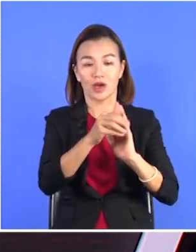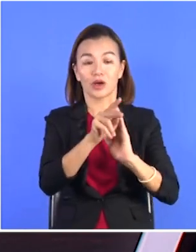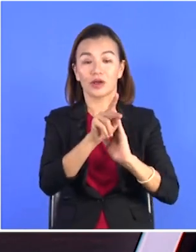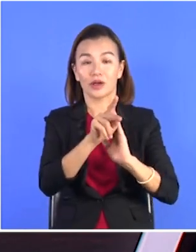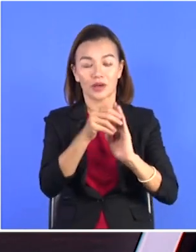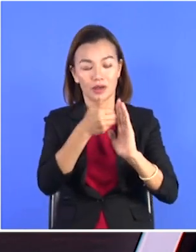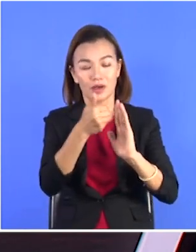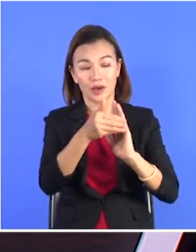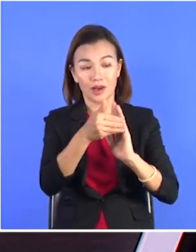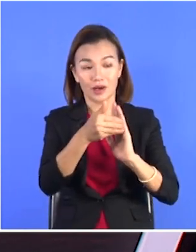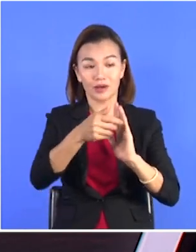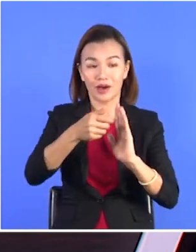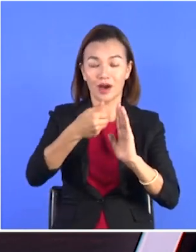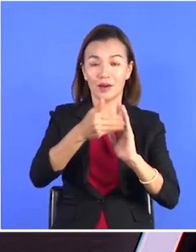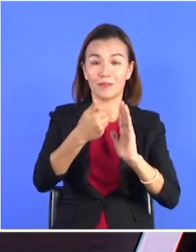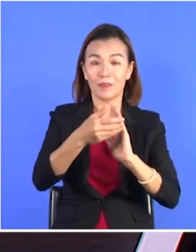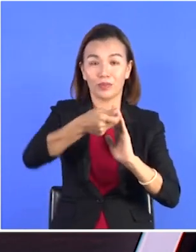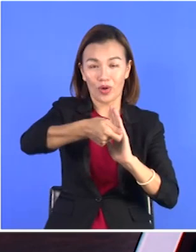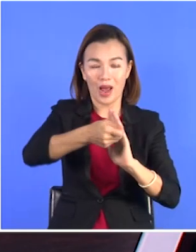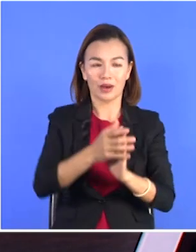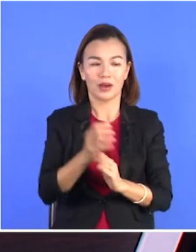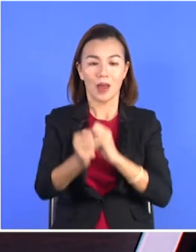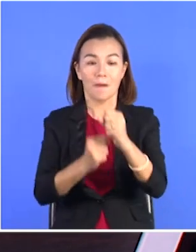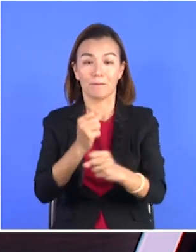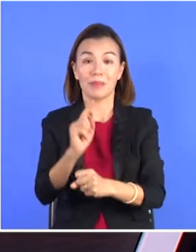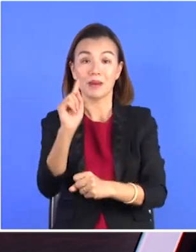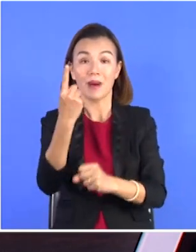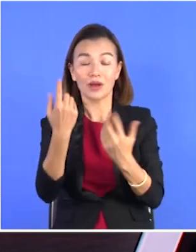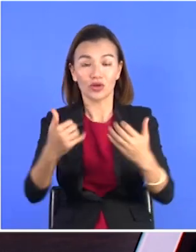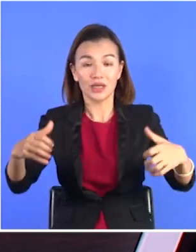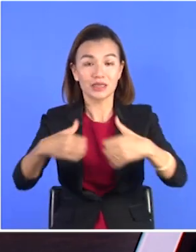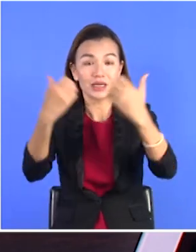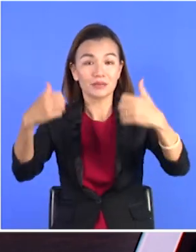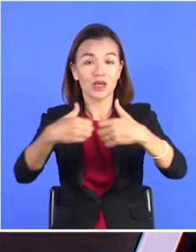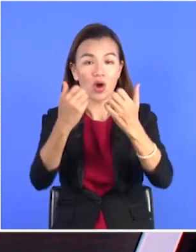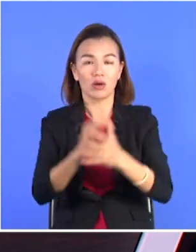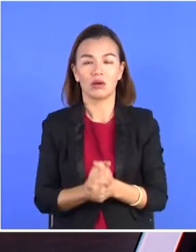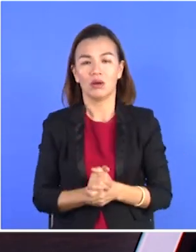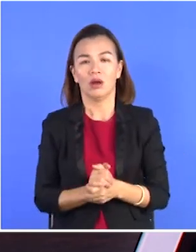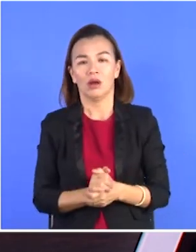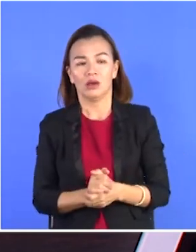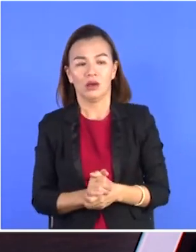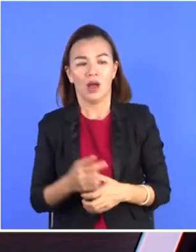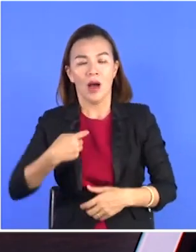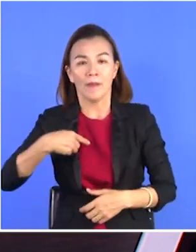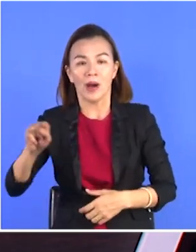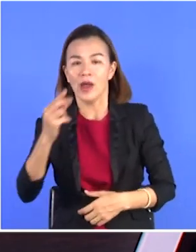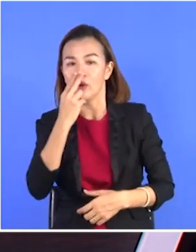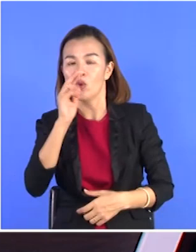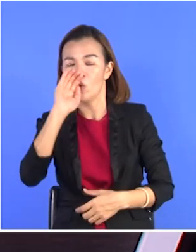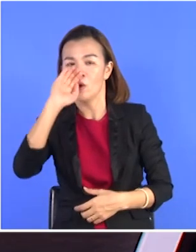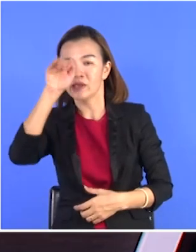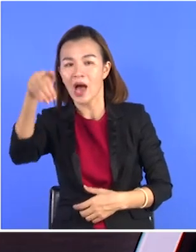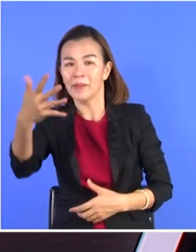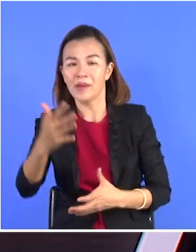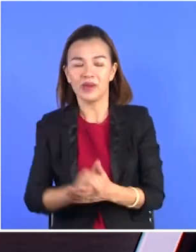นี้ชาวบ้านโอดเลยนะฮะช่วงส่งท้ายปีเก่าต้อนรับปีใหม่เฉลิมฉลองเนี่ยนะครับไม่มีเวลาไปผลักดันช้างเลยช้างก็เลย